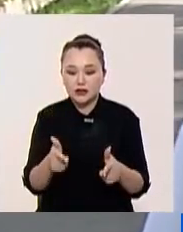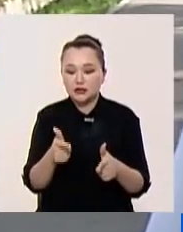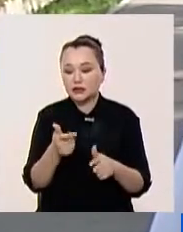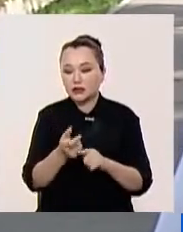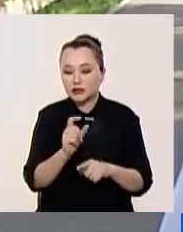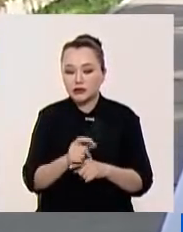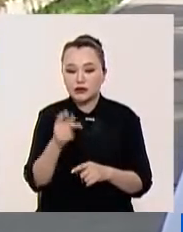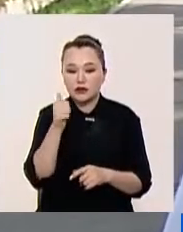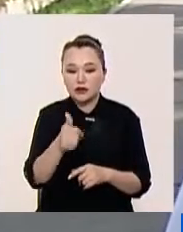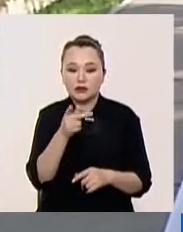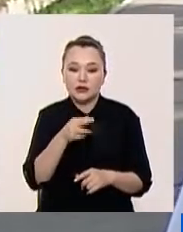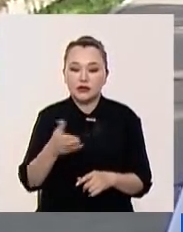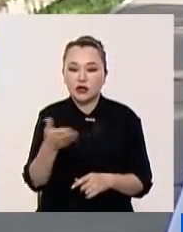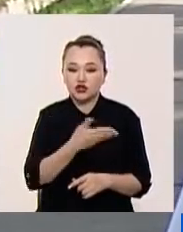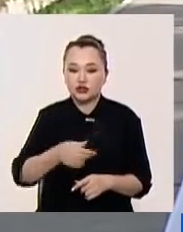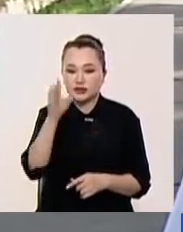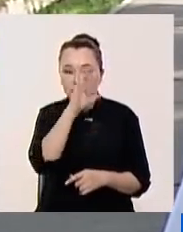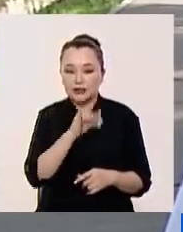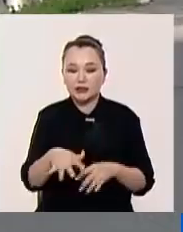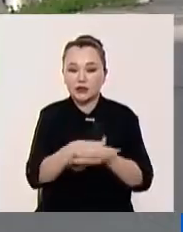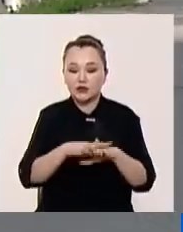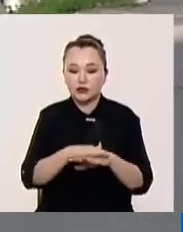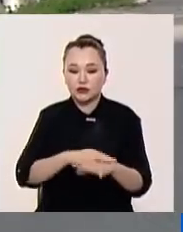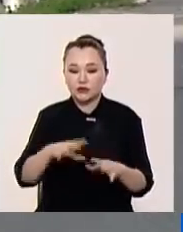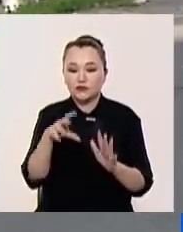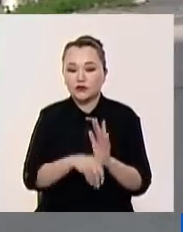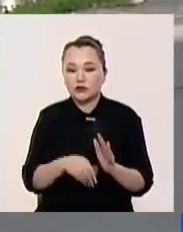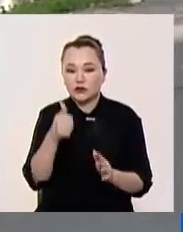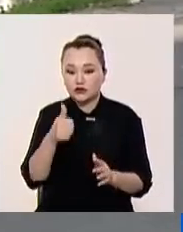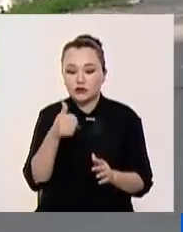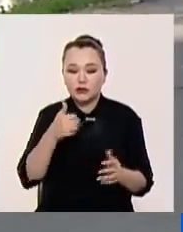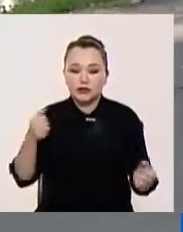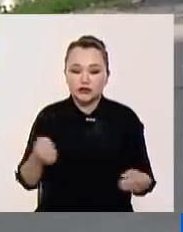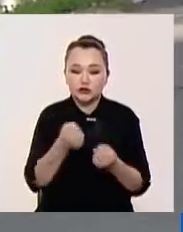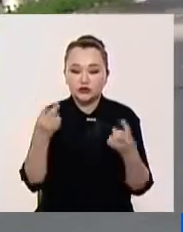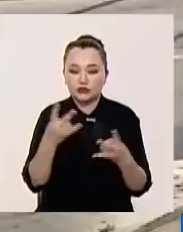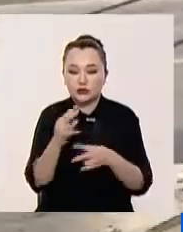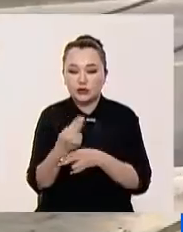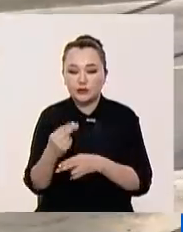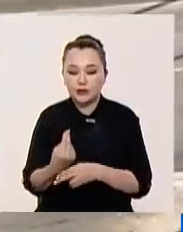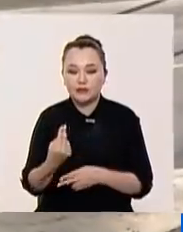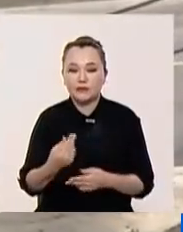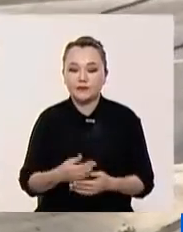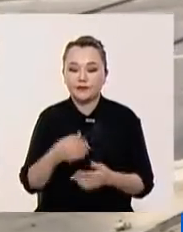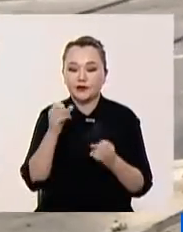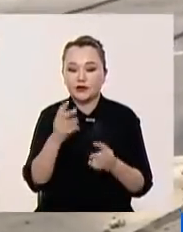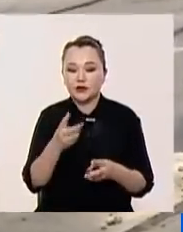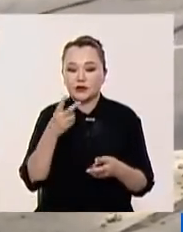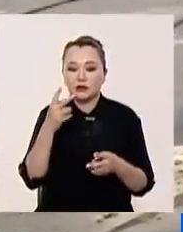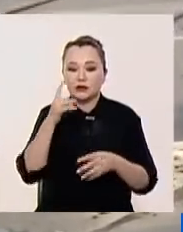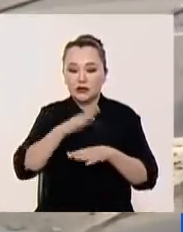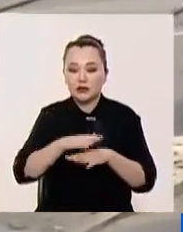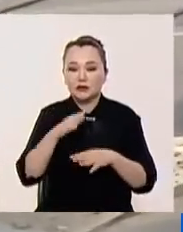для нашей страны и для нашего народа тоже. Нужно поддерживать свою страну насчет поправок. Это как неотъемлемая